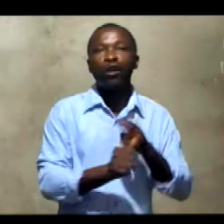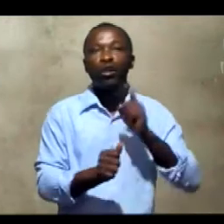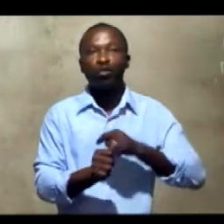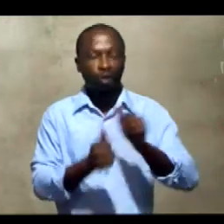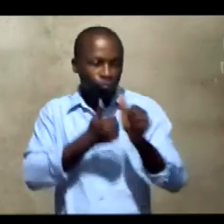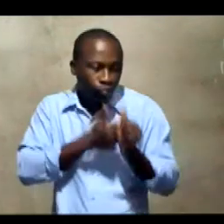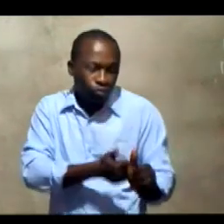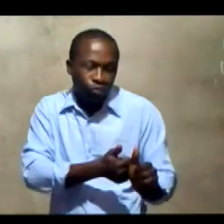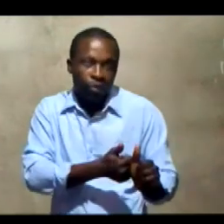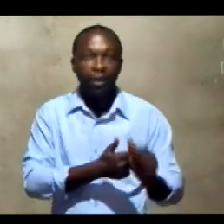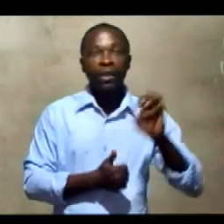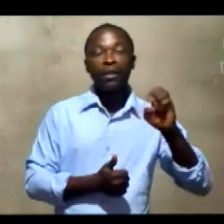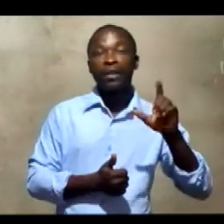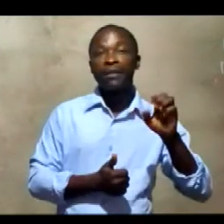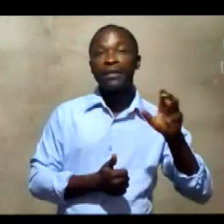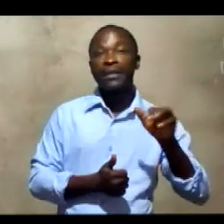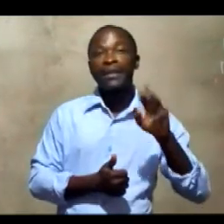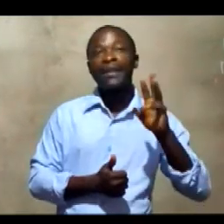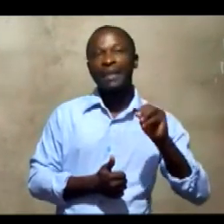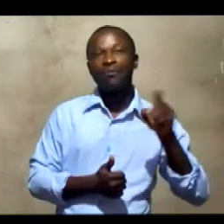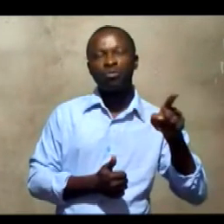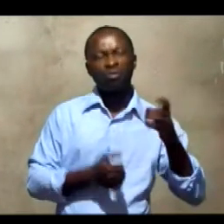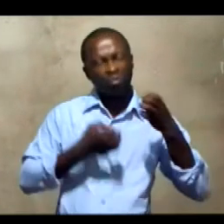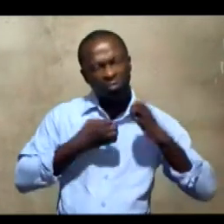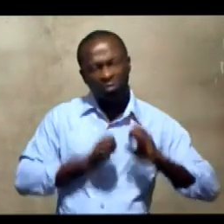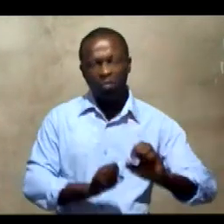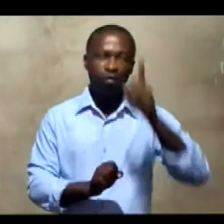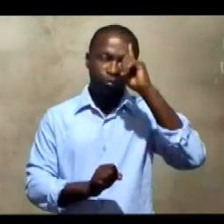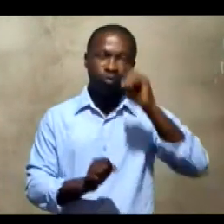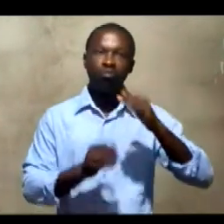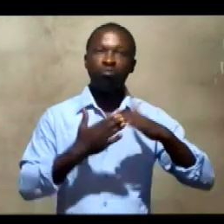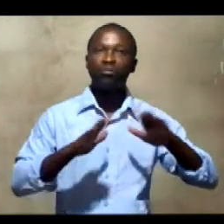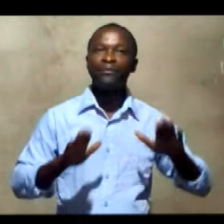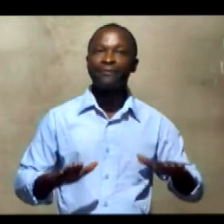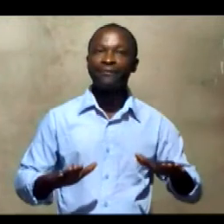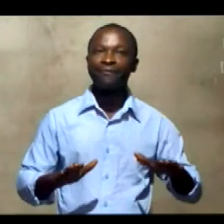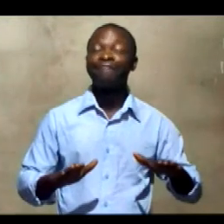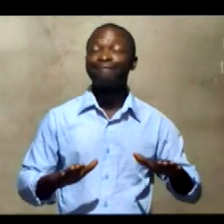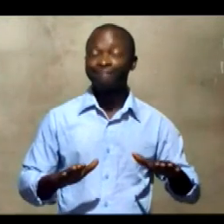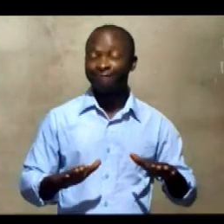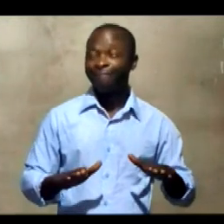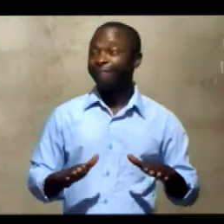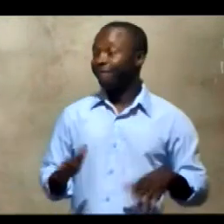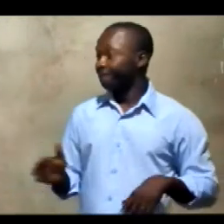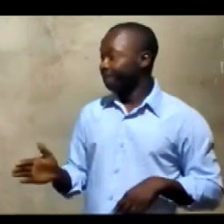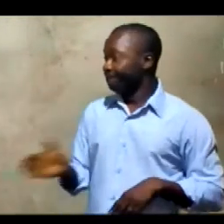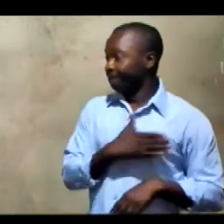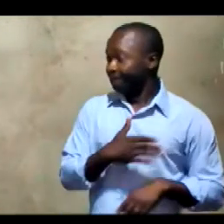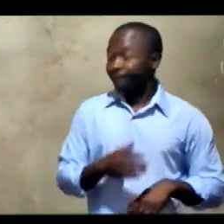cours de préparation. Et l'ECAM, au-delà de toutes les critiques, entend à son niveau jouer sa partition. Et d'après le